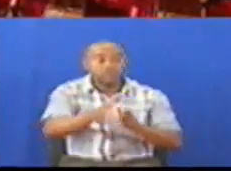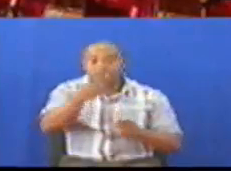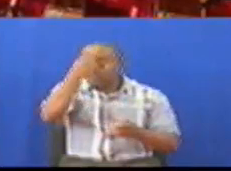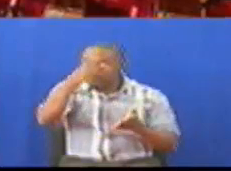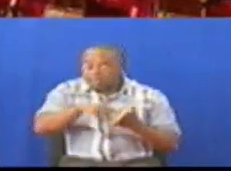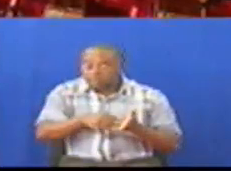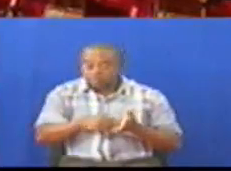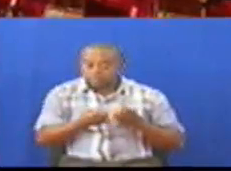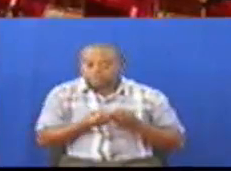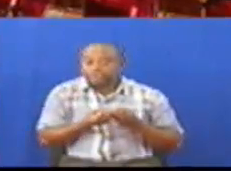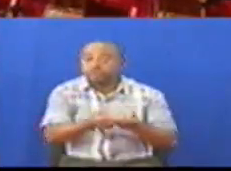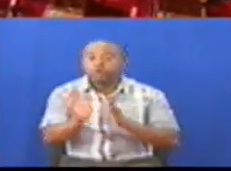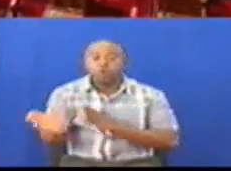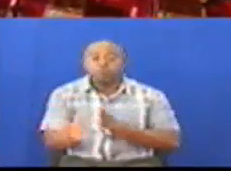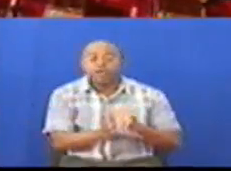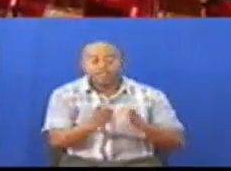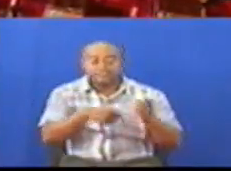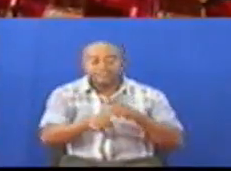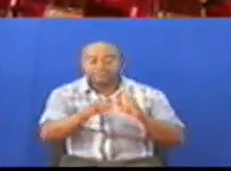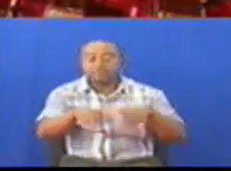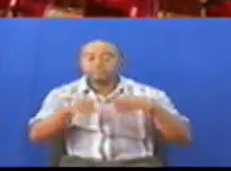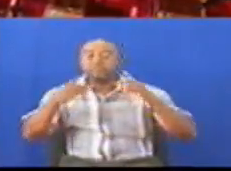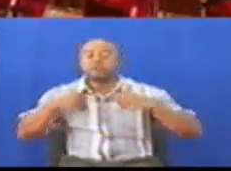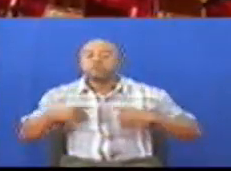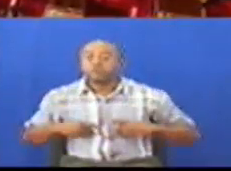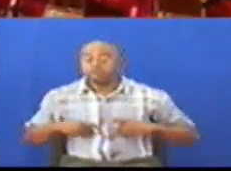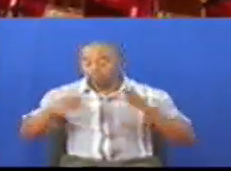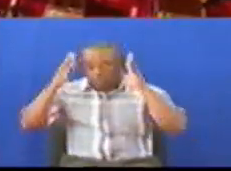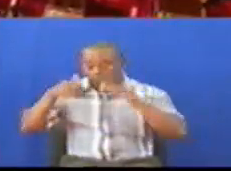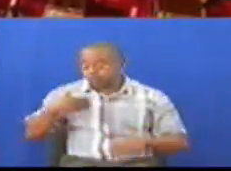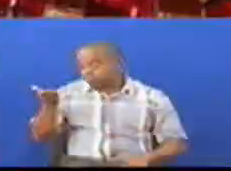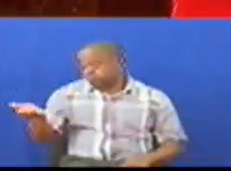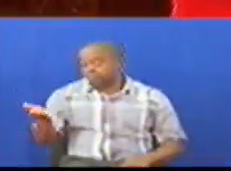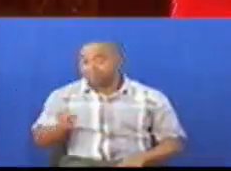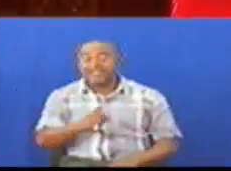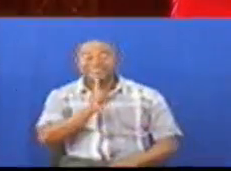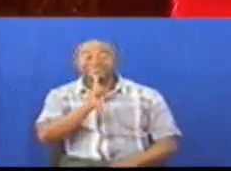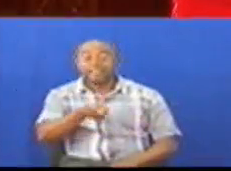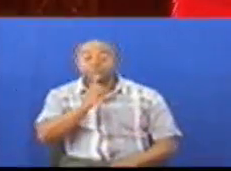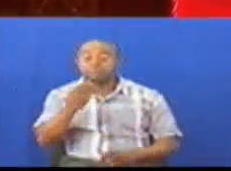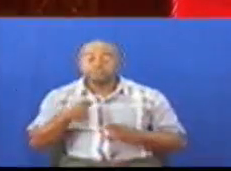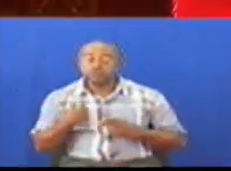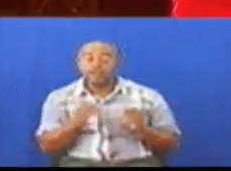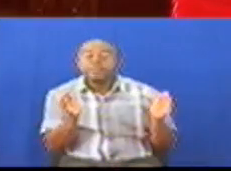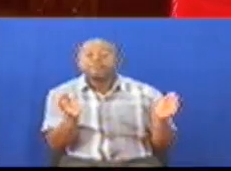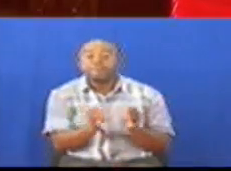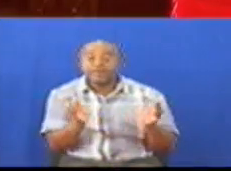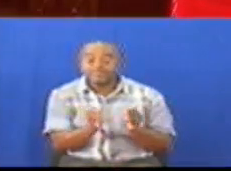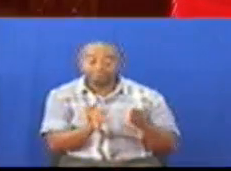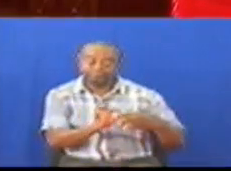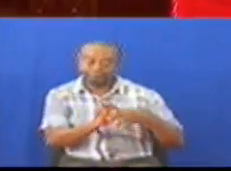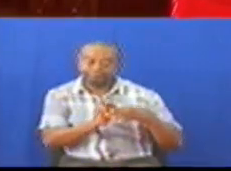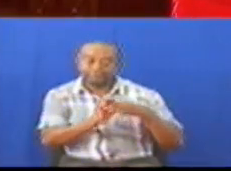upangaji wa mipango kwenye wilaya kwa baraza la madiwani. Mheshimiwa Naibu Spika, TAMISEMI ndio mlezi wa halmashauri ikihusishwa na baraza la